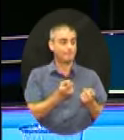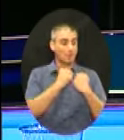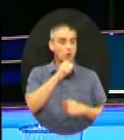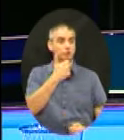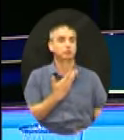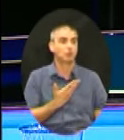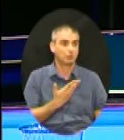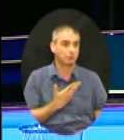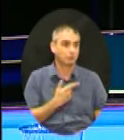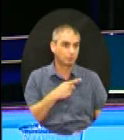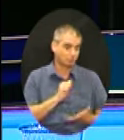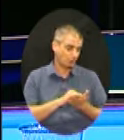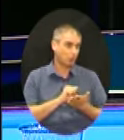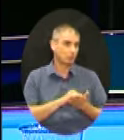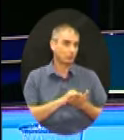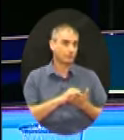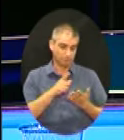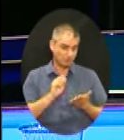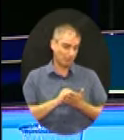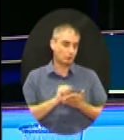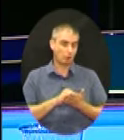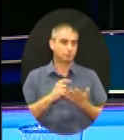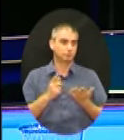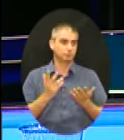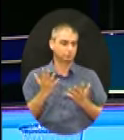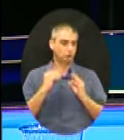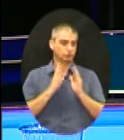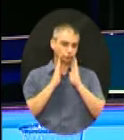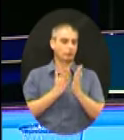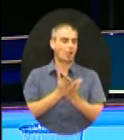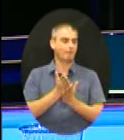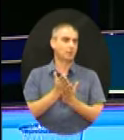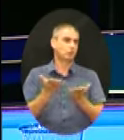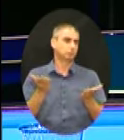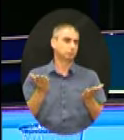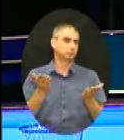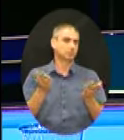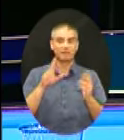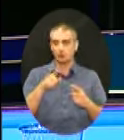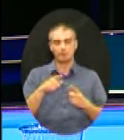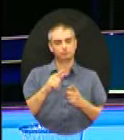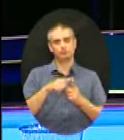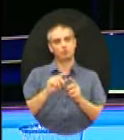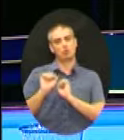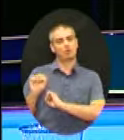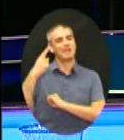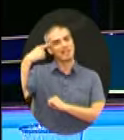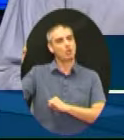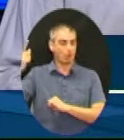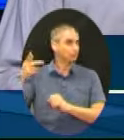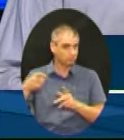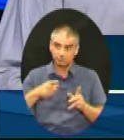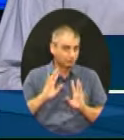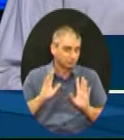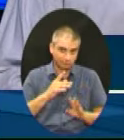ראשון הם עיתונים הם עיתונים שצברו אמינות למרות שהם מזוהים אידיאולוגית ובזה